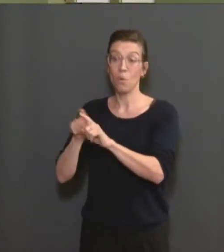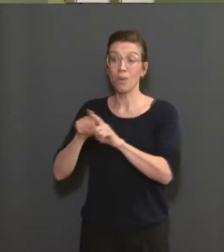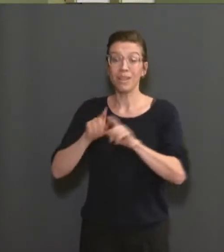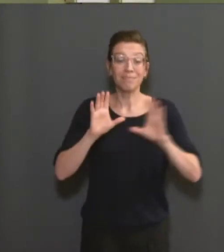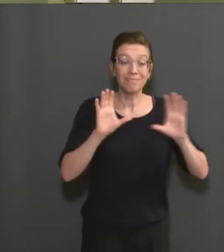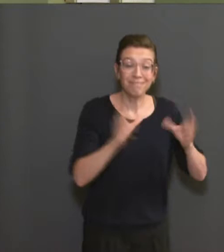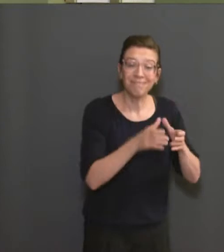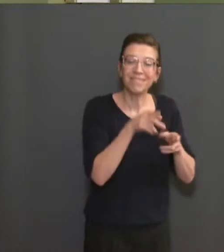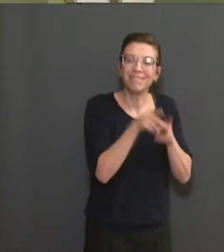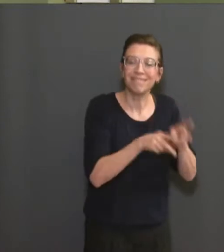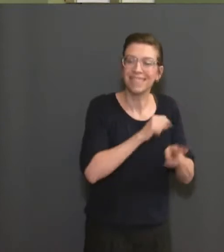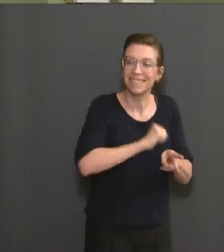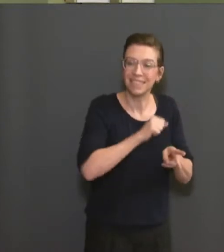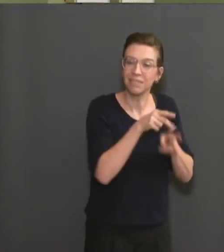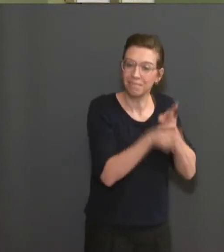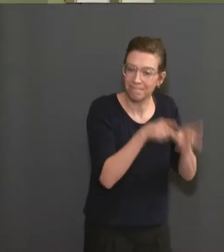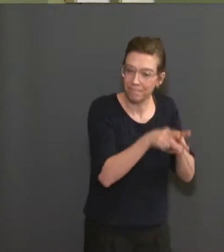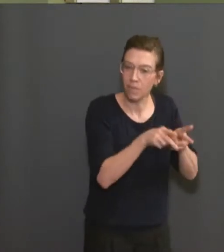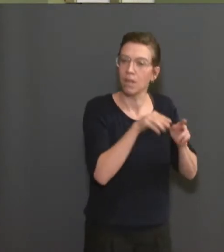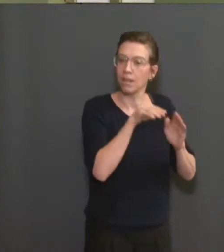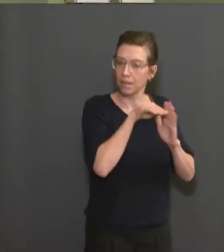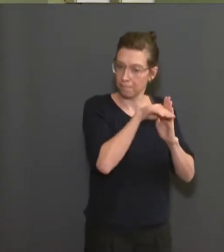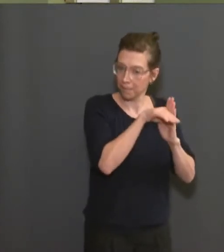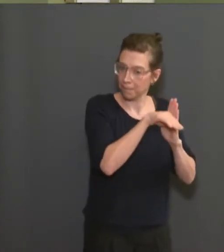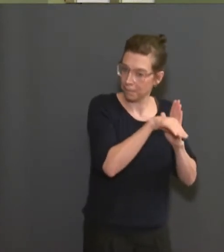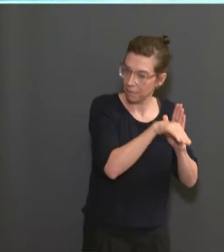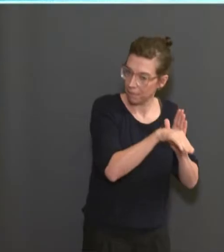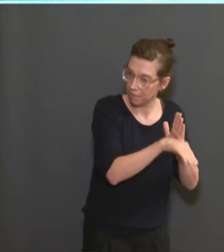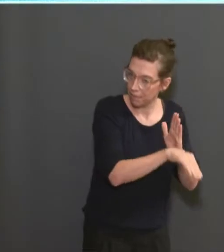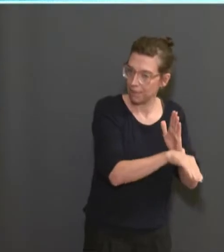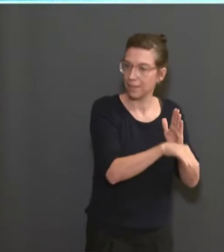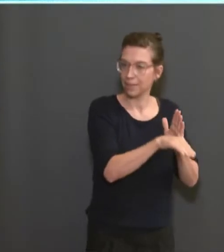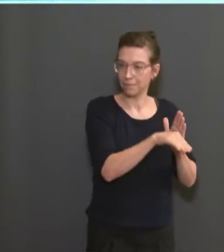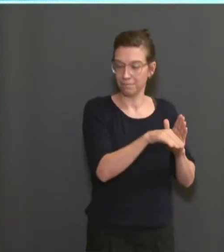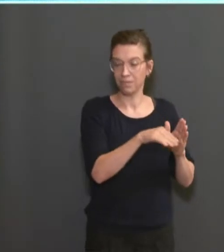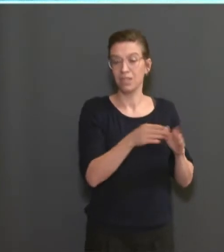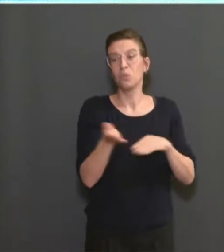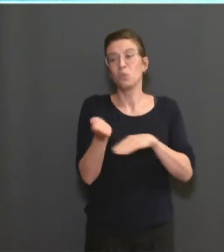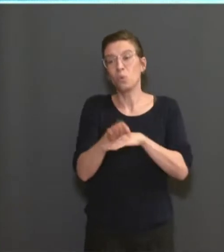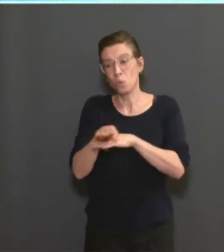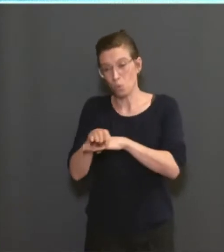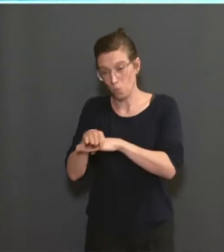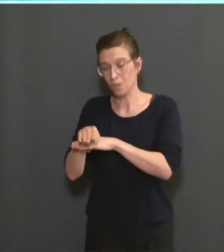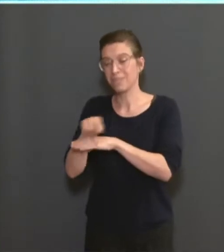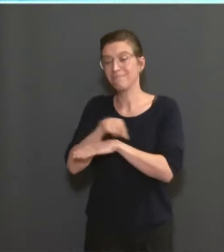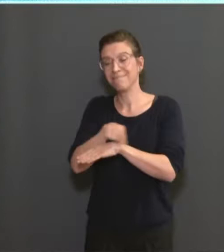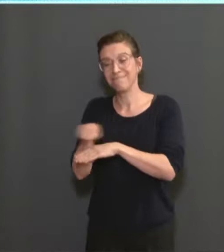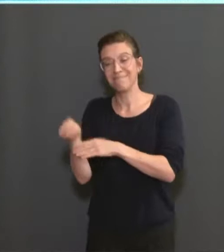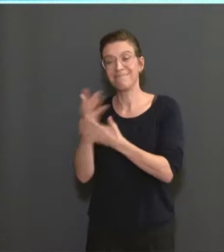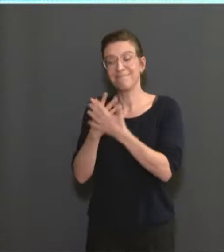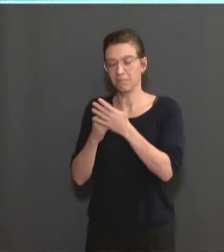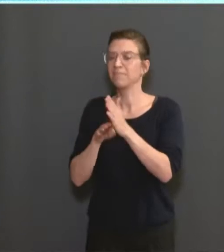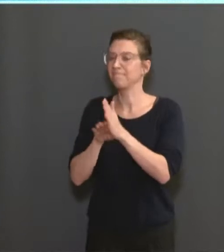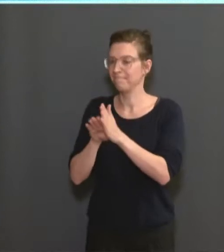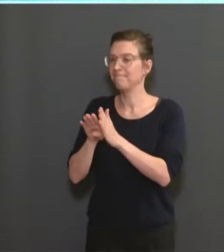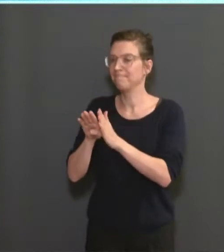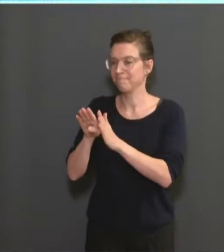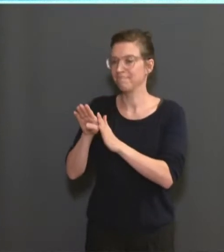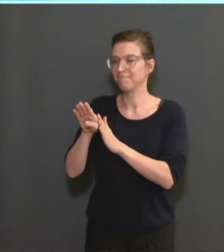nemen. De overlijdens blijven nog licht toenemen, maar ook hier is zich een piek aan het